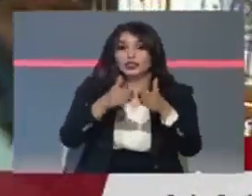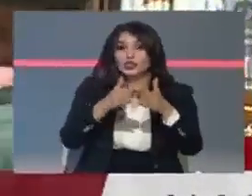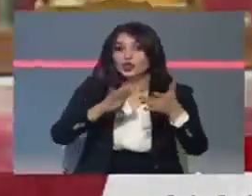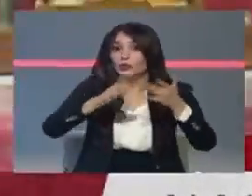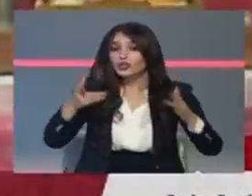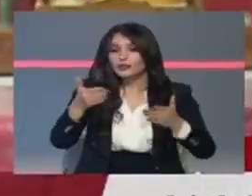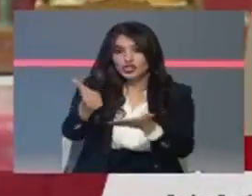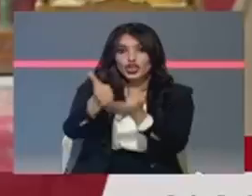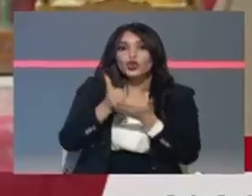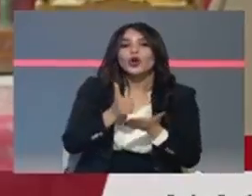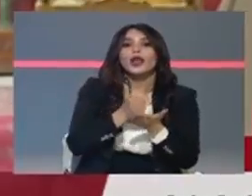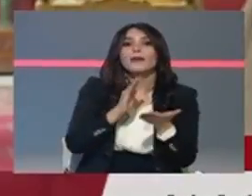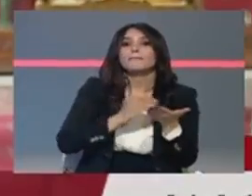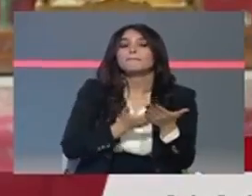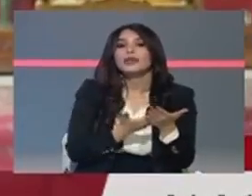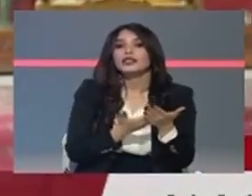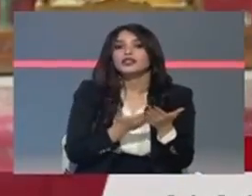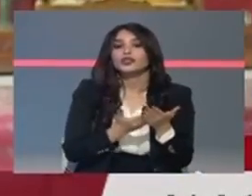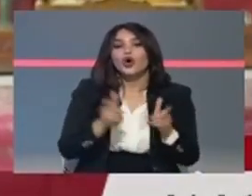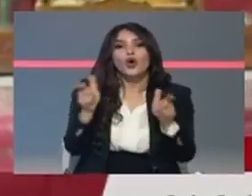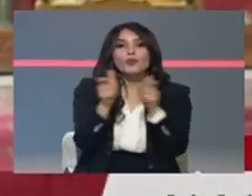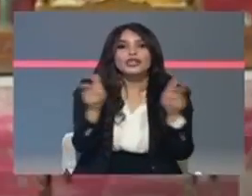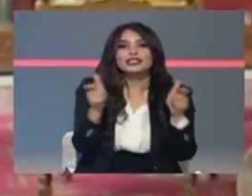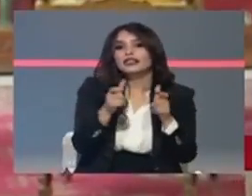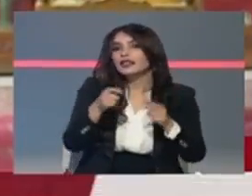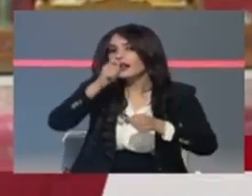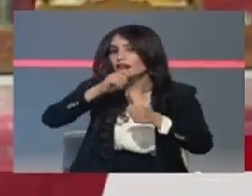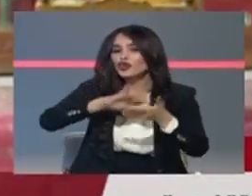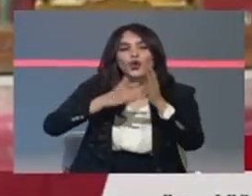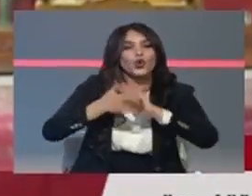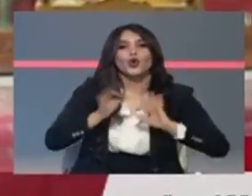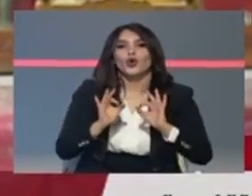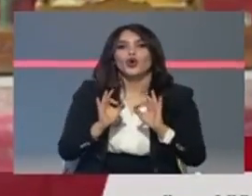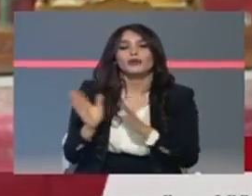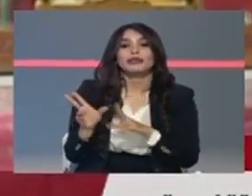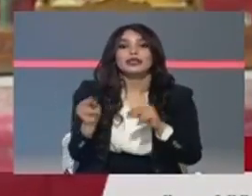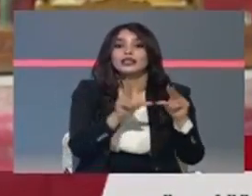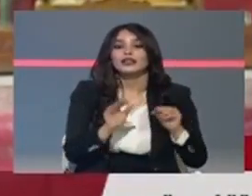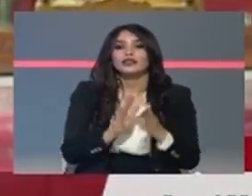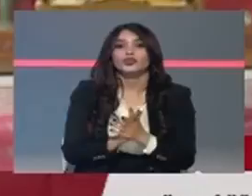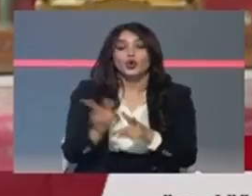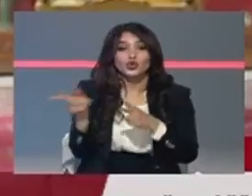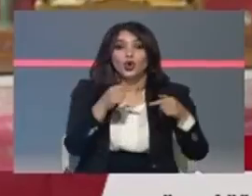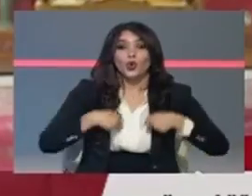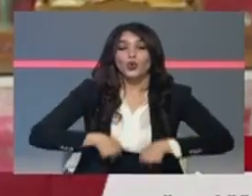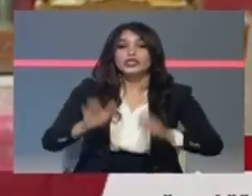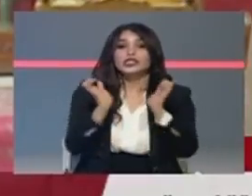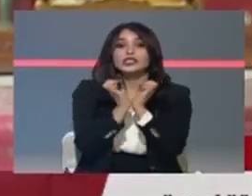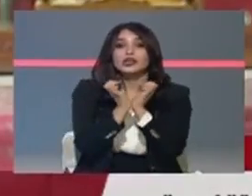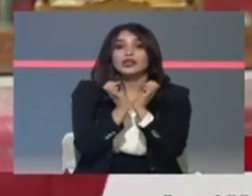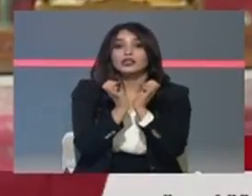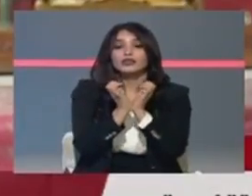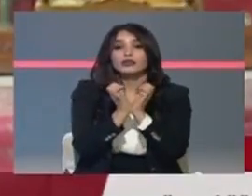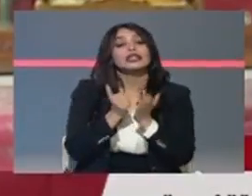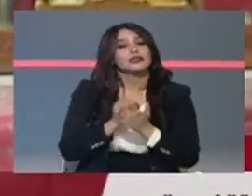على المنح، المؤسسة الحرفية والعمل داخل المؤسسة الحرفية. كذلك سيتم وزارة الشؤون الاجتماعية ستضع